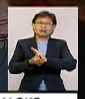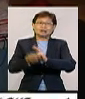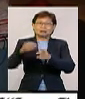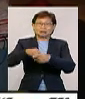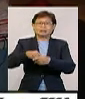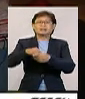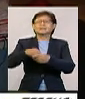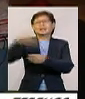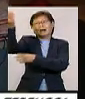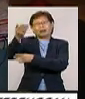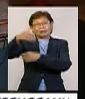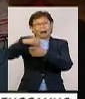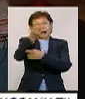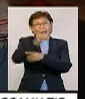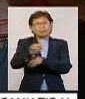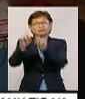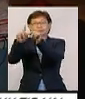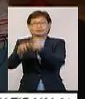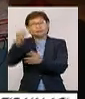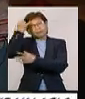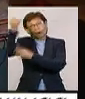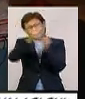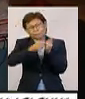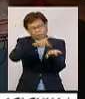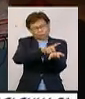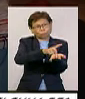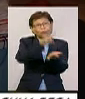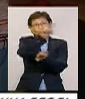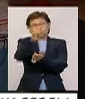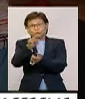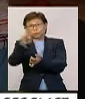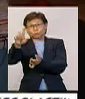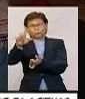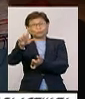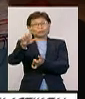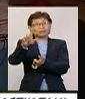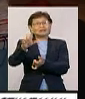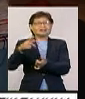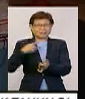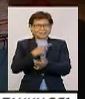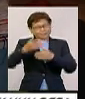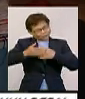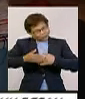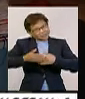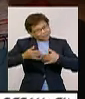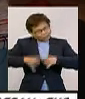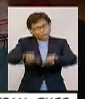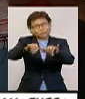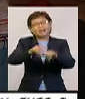RM ke-11 kali ini. Itu saja pandangan bersama dengan Dr. Zulkifli. Kita teruskan